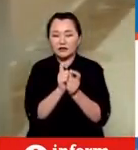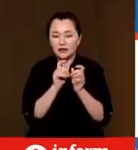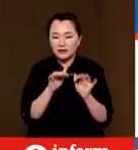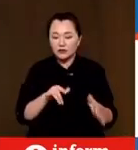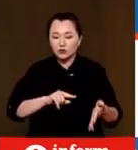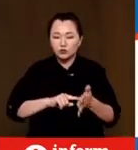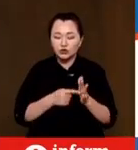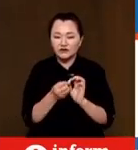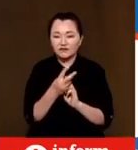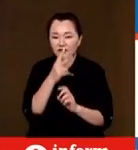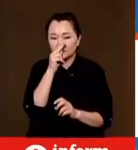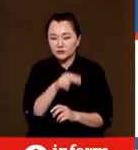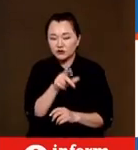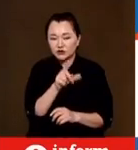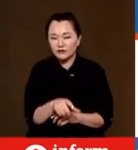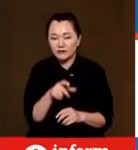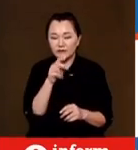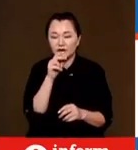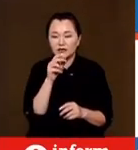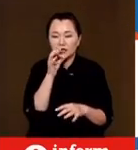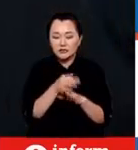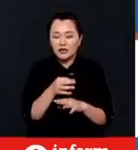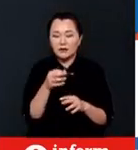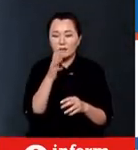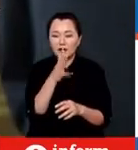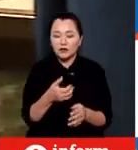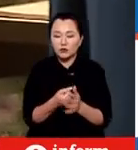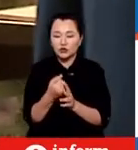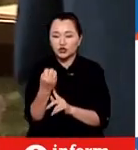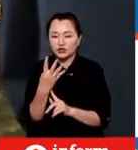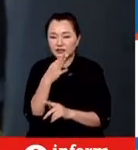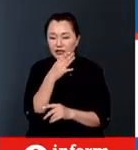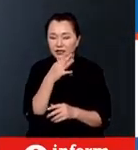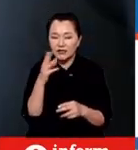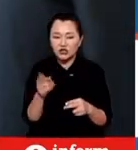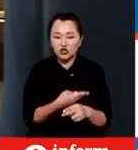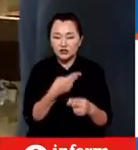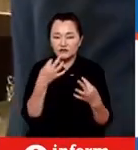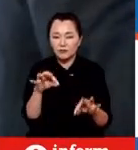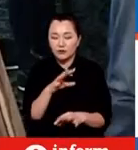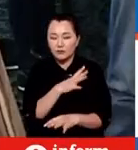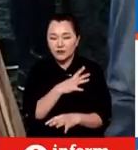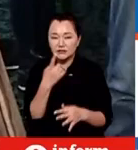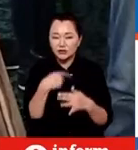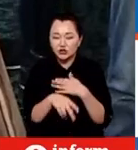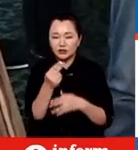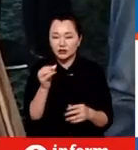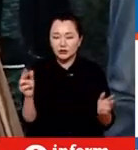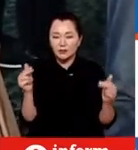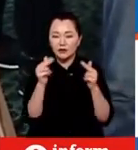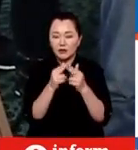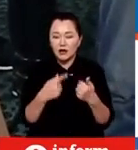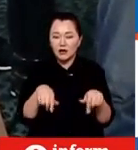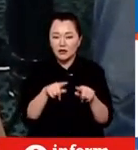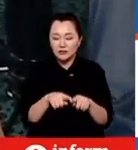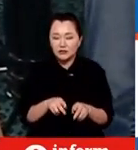12 айыпталушыны да кінәлі деп танып, 5 жылдан 14 жылға дейінгі мерзімге бас бостандығынан айырып отыр. Яғни қаржы пирамидасын